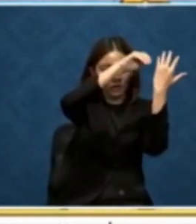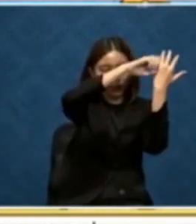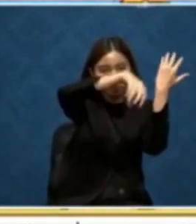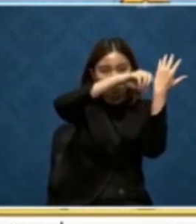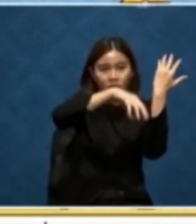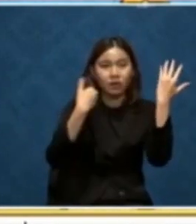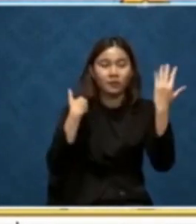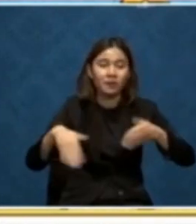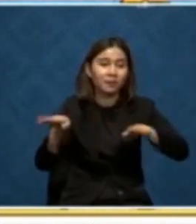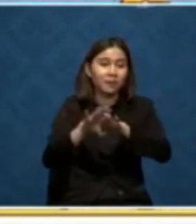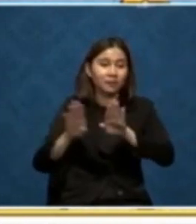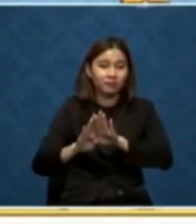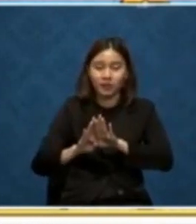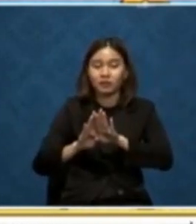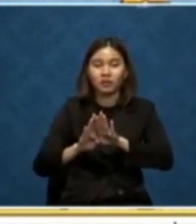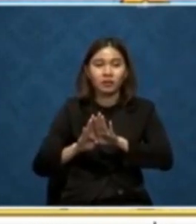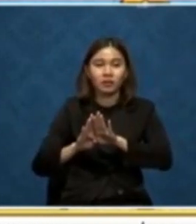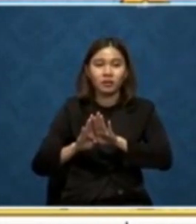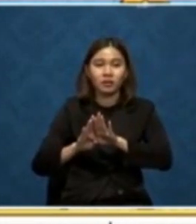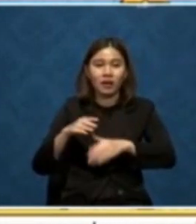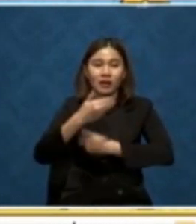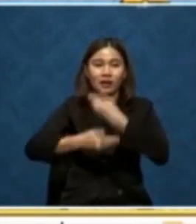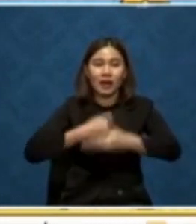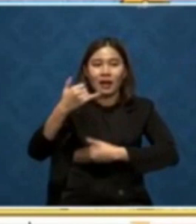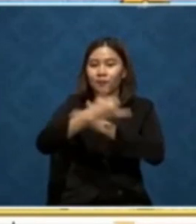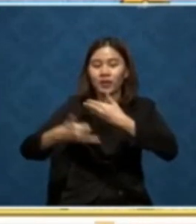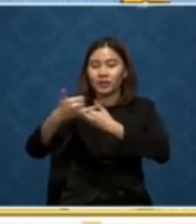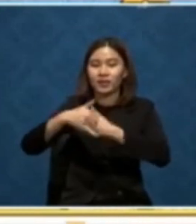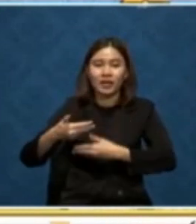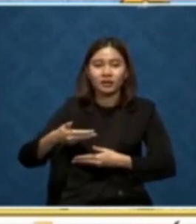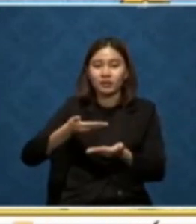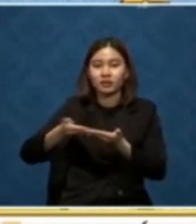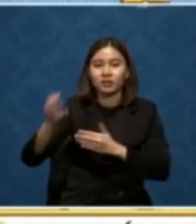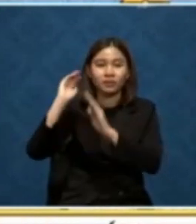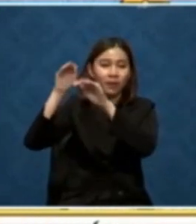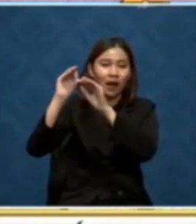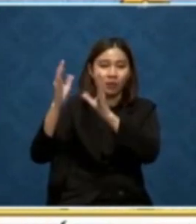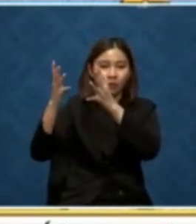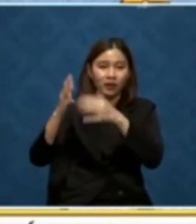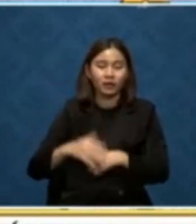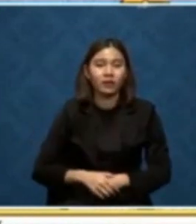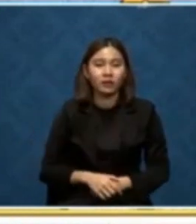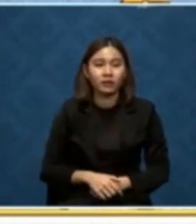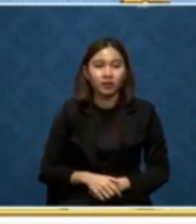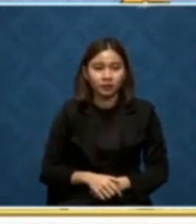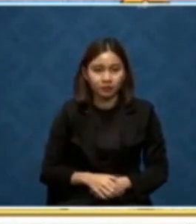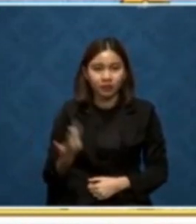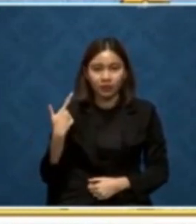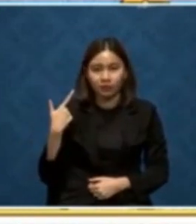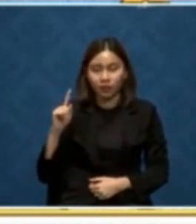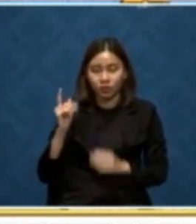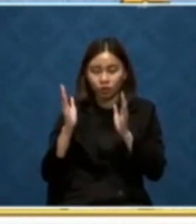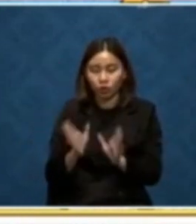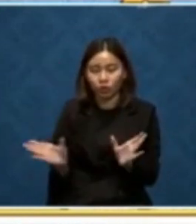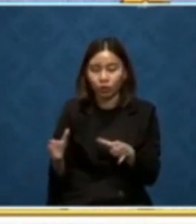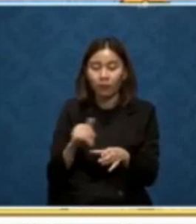ดกั้นการซื้อการกีดกันทางการค้าของต่างชาติในรูปแบบหนึ่งและการได้ประโยชน์จากบุ